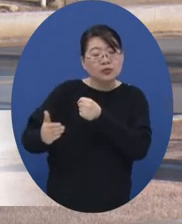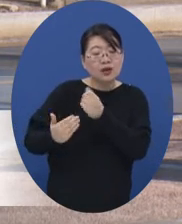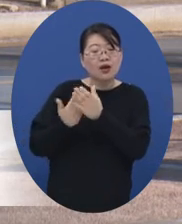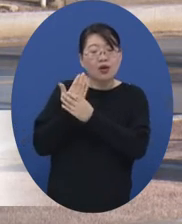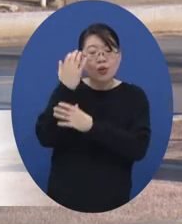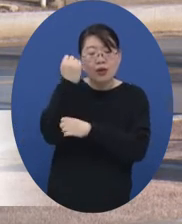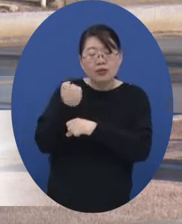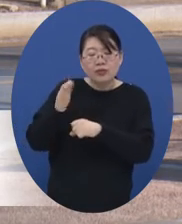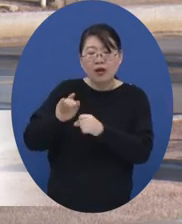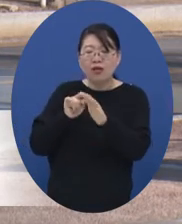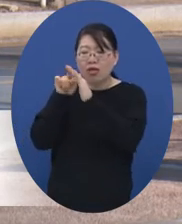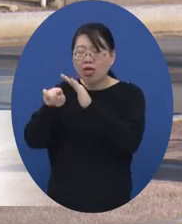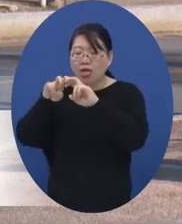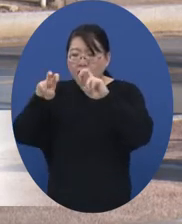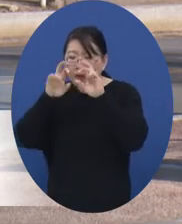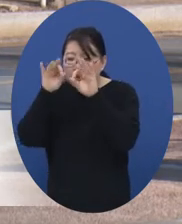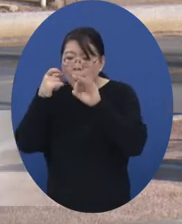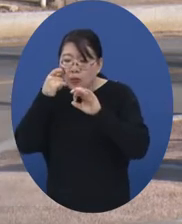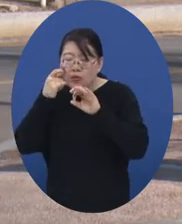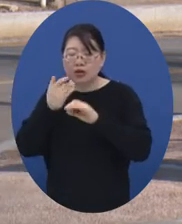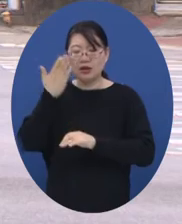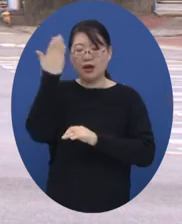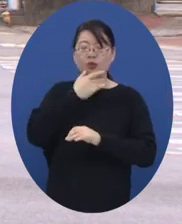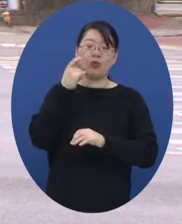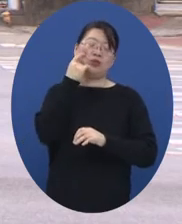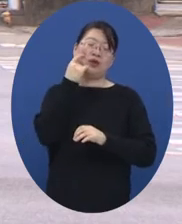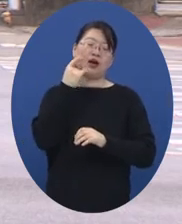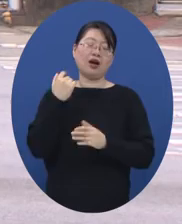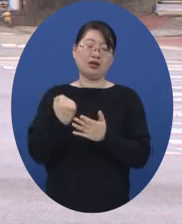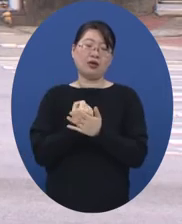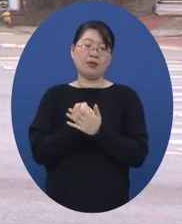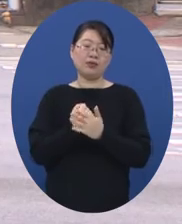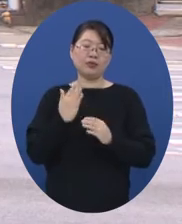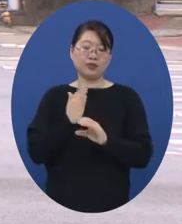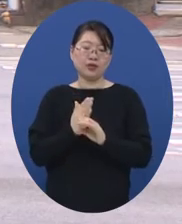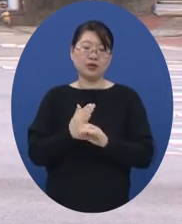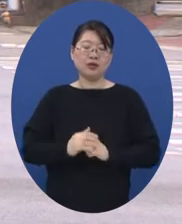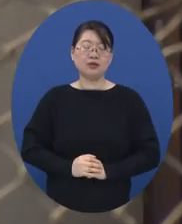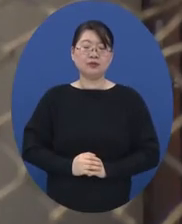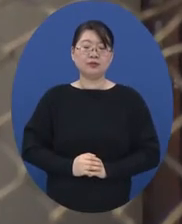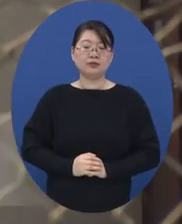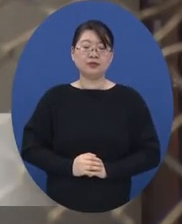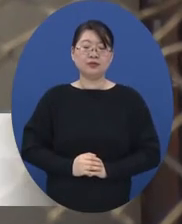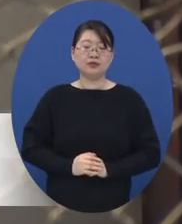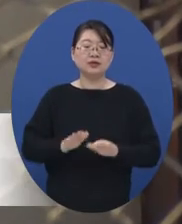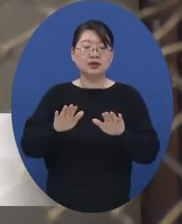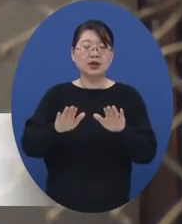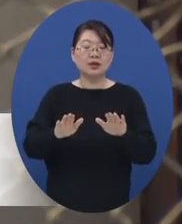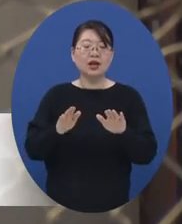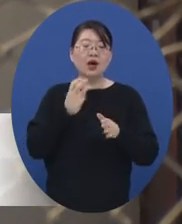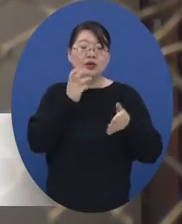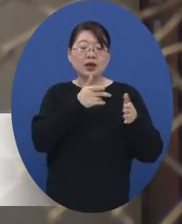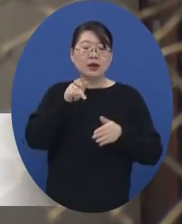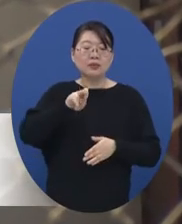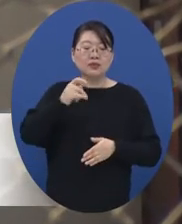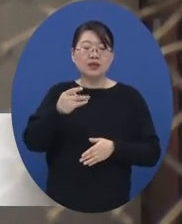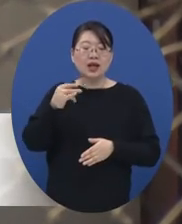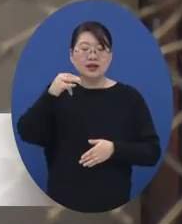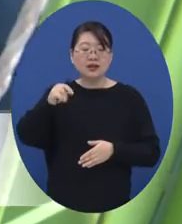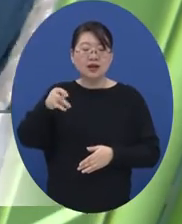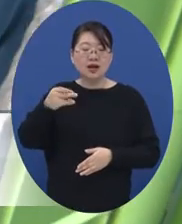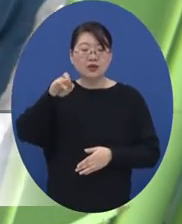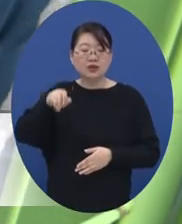들어가서 조사도 못하고 전화도 못하고 있을지 않습니까 경기도는 캠프 레드 클라우드 캠프 스탠리 기질 100m 나 외관